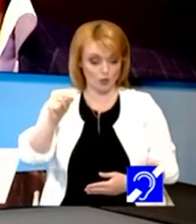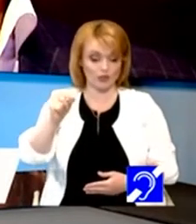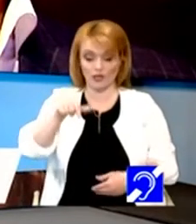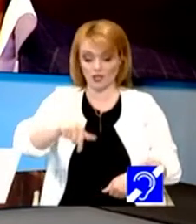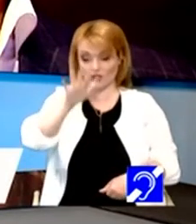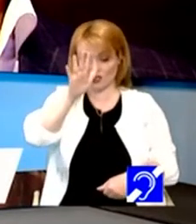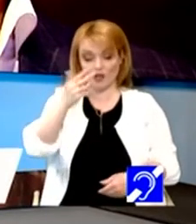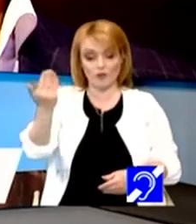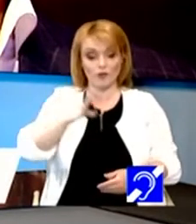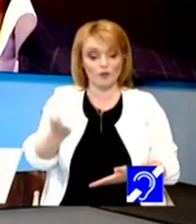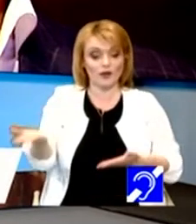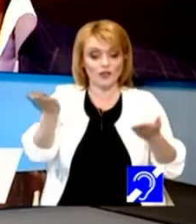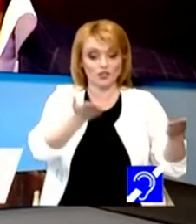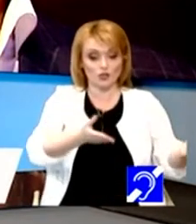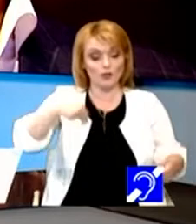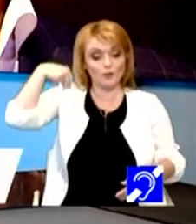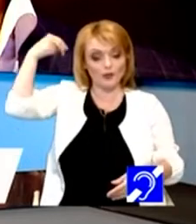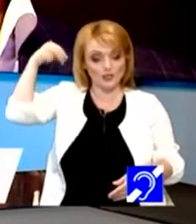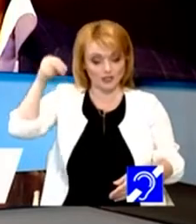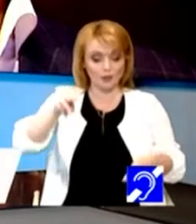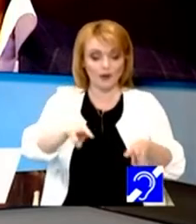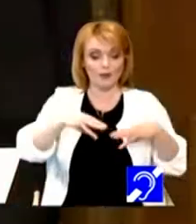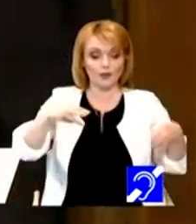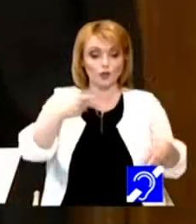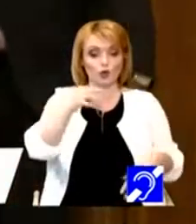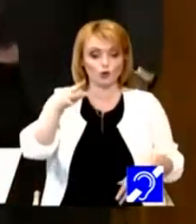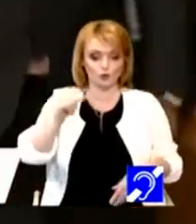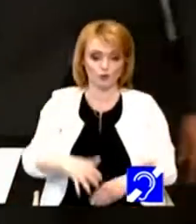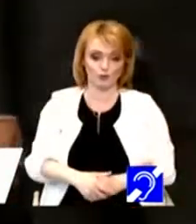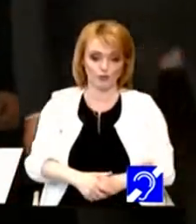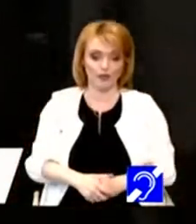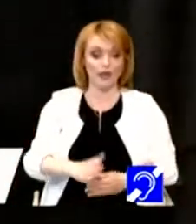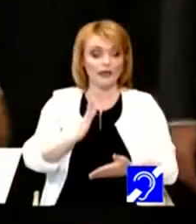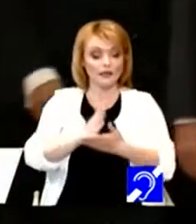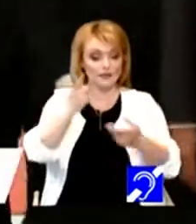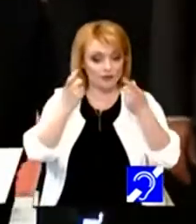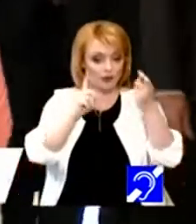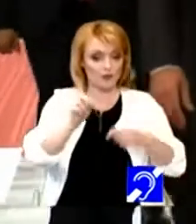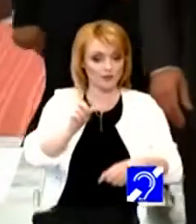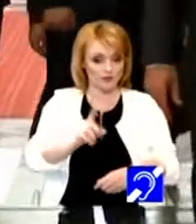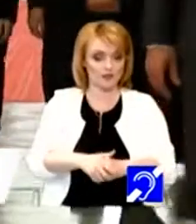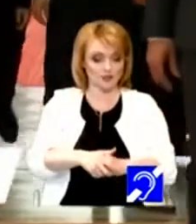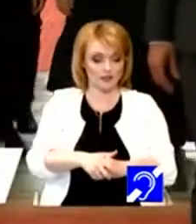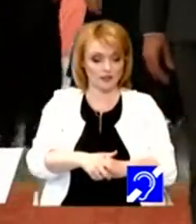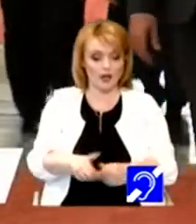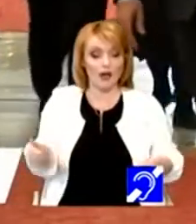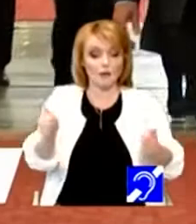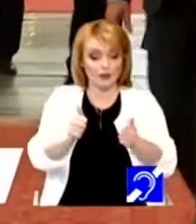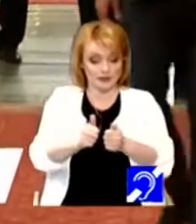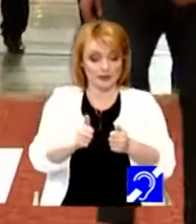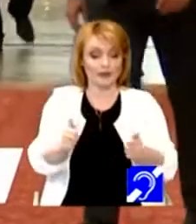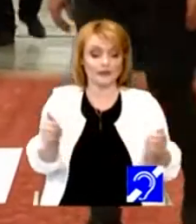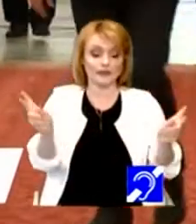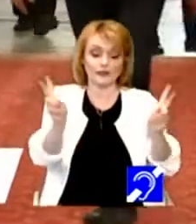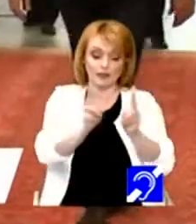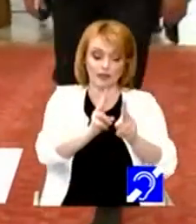invitația președintelui Parlamentului Republicii Moldova, Igor Grosu. Potrivit unui comunicat al legislativului, pe lângă întâlnirea cu